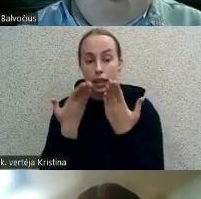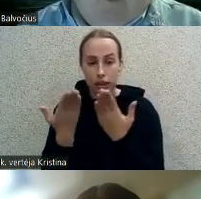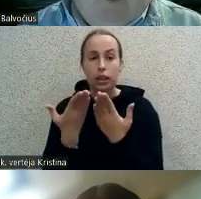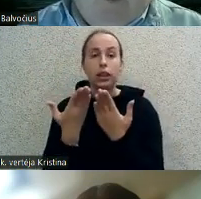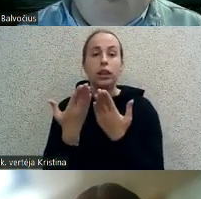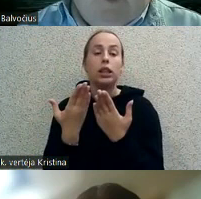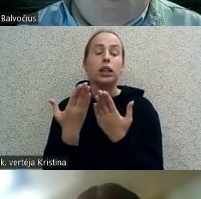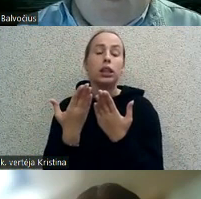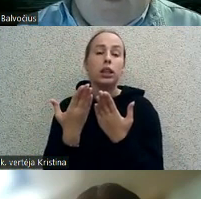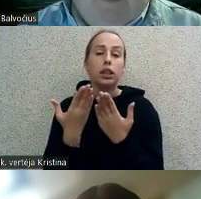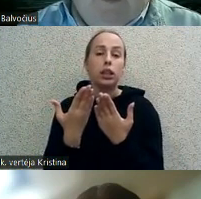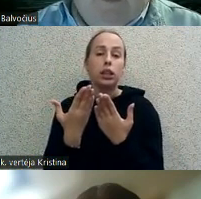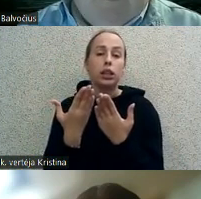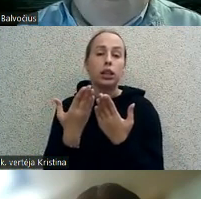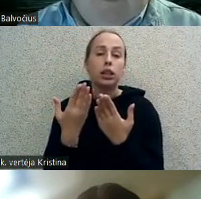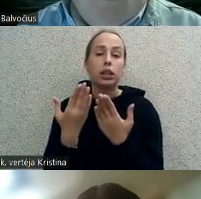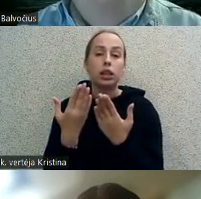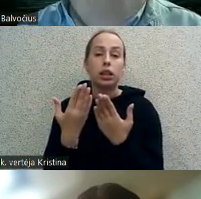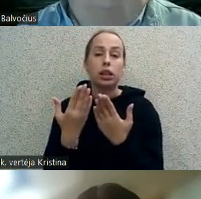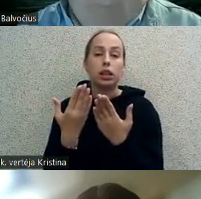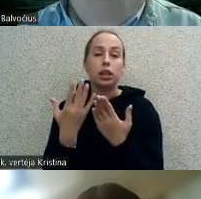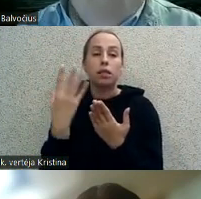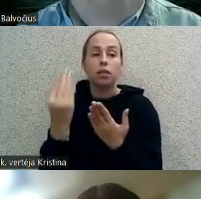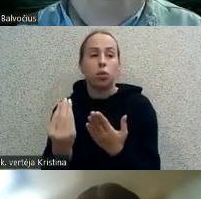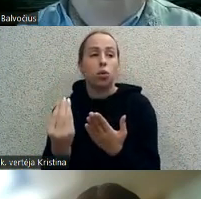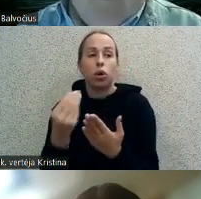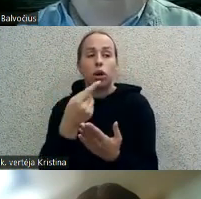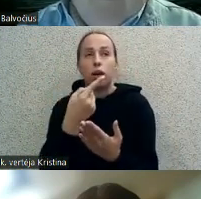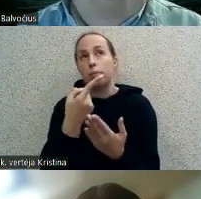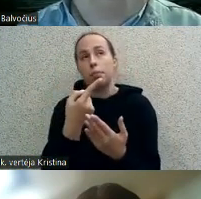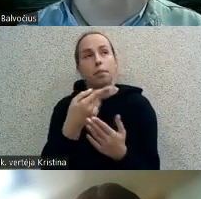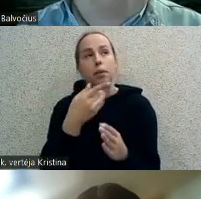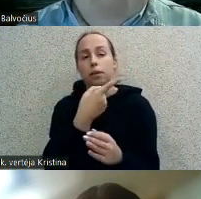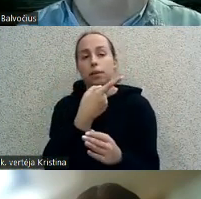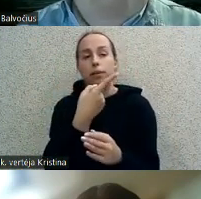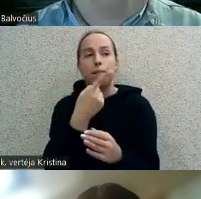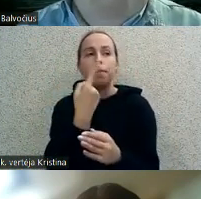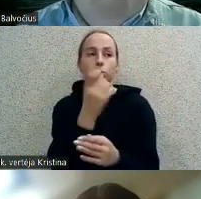reiškia turbūt sutiksit, kad negalima sakyti taip.